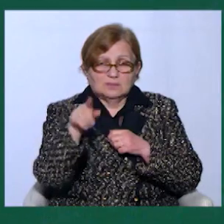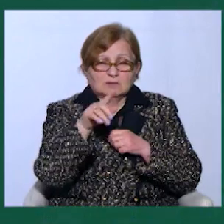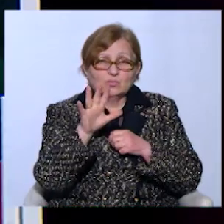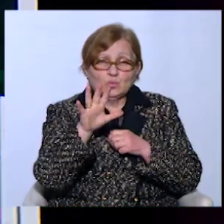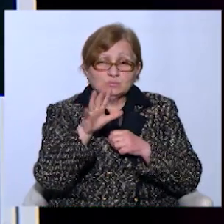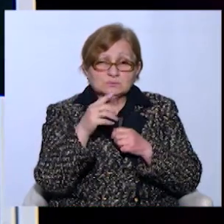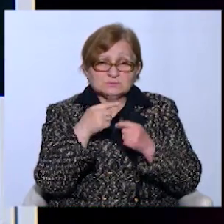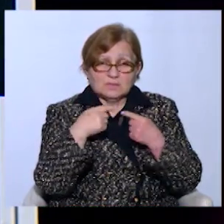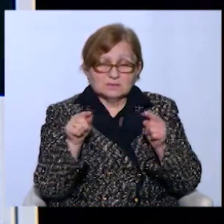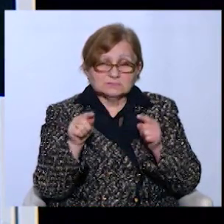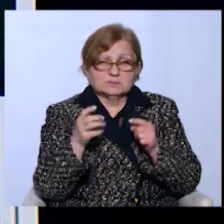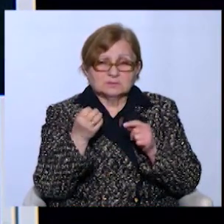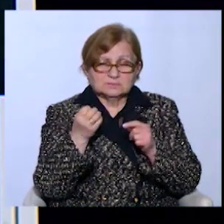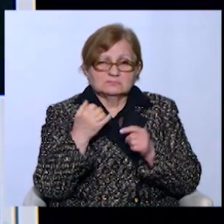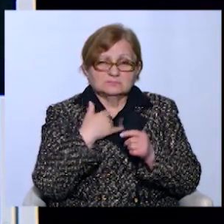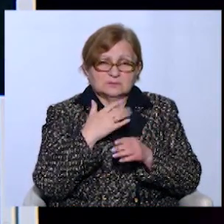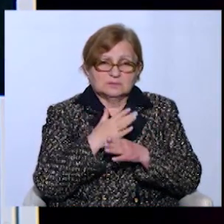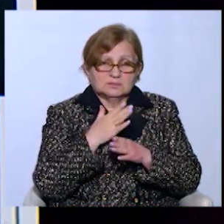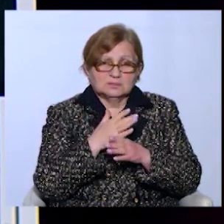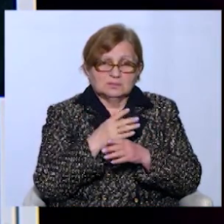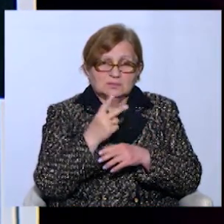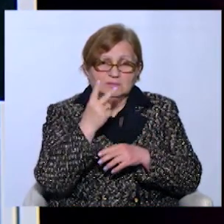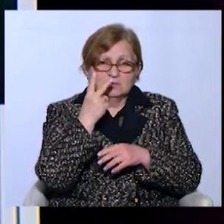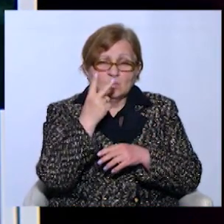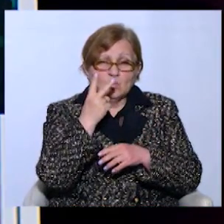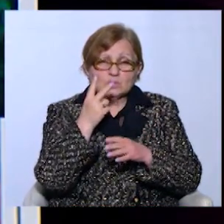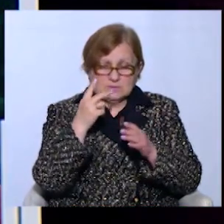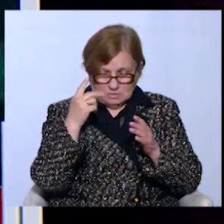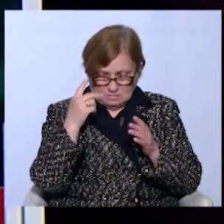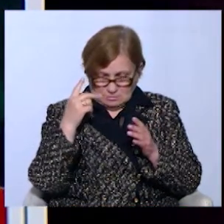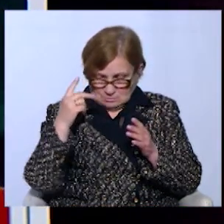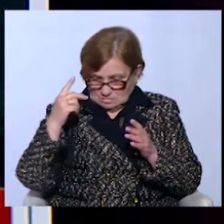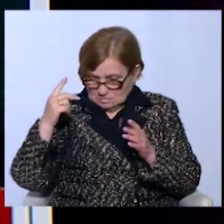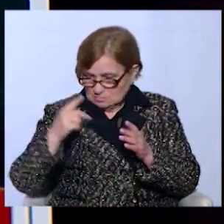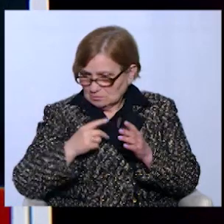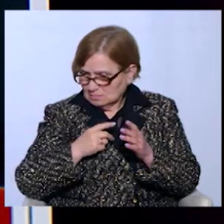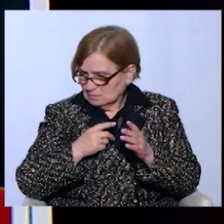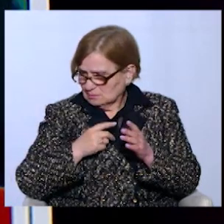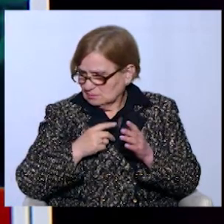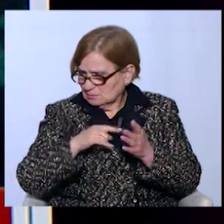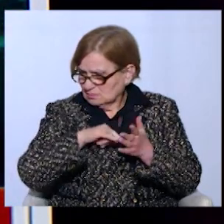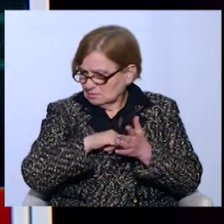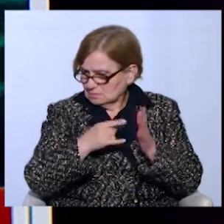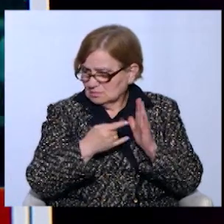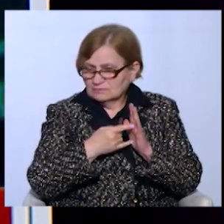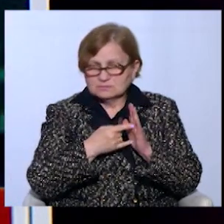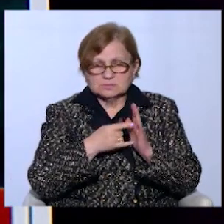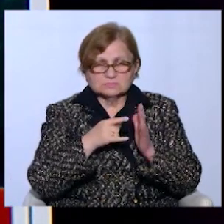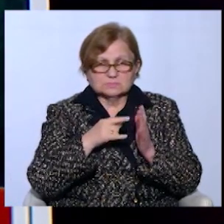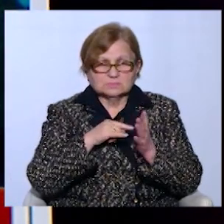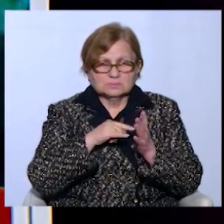გარდა ჩვენ კიდევ გვაქვს ორი ოთხკუთხედი. ამას თქვენ იცნობთ, ეს კვადრატია, მისი